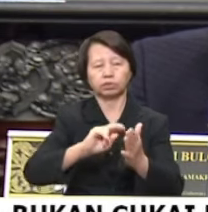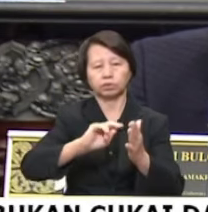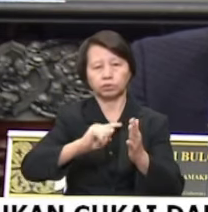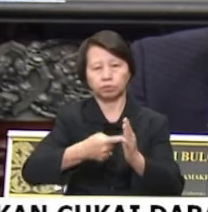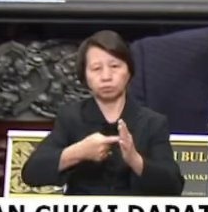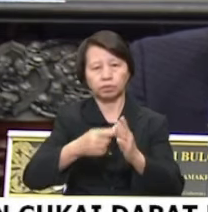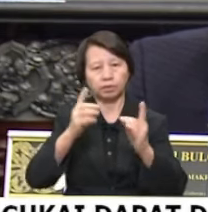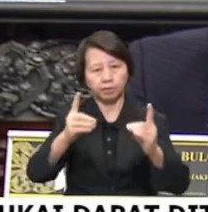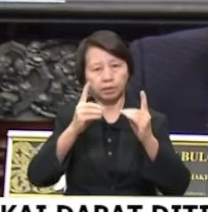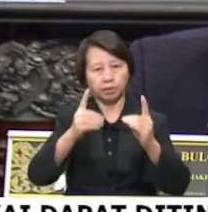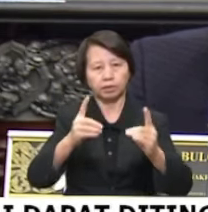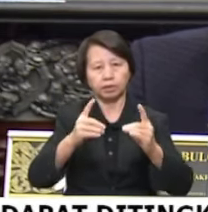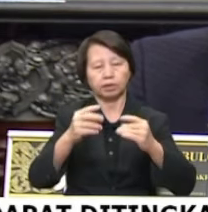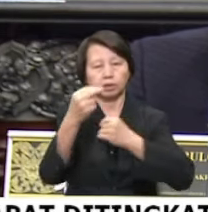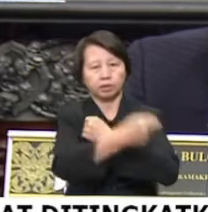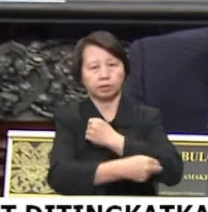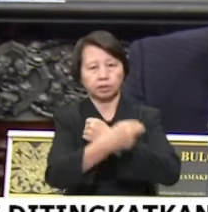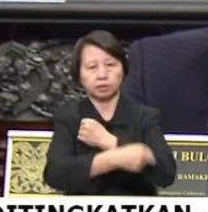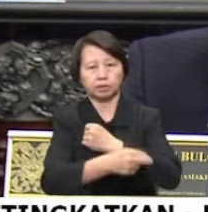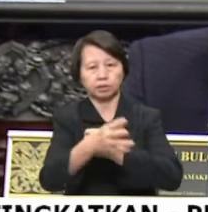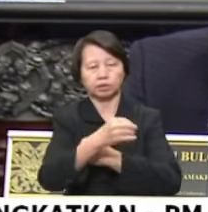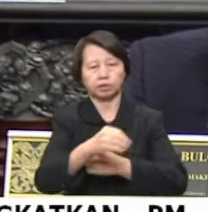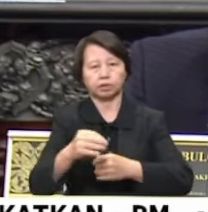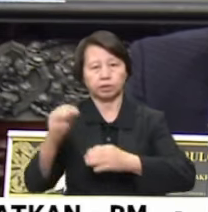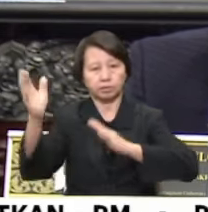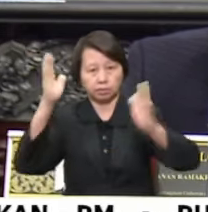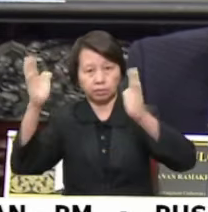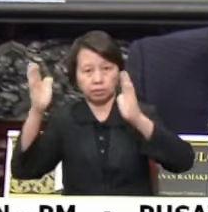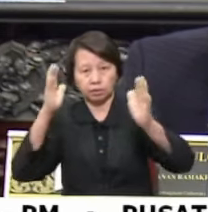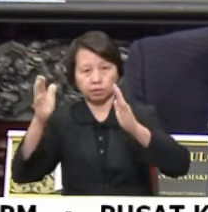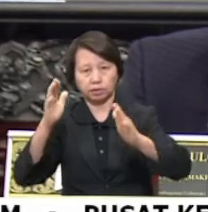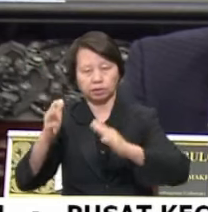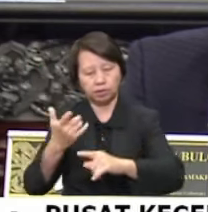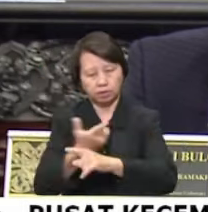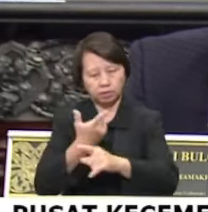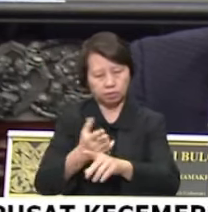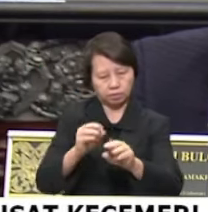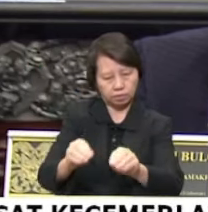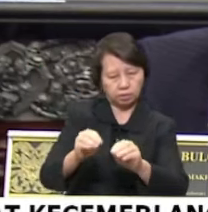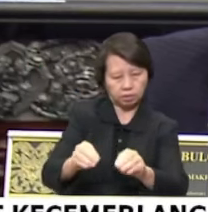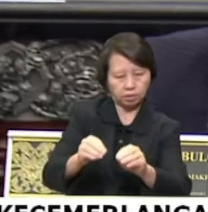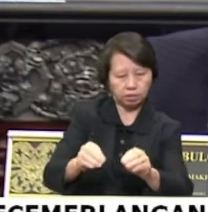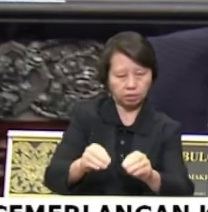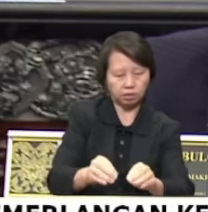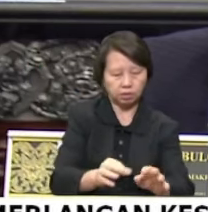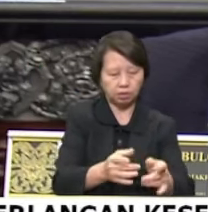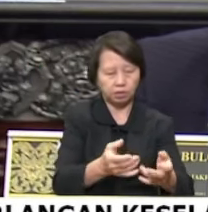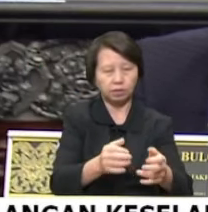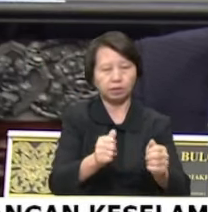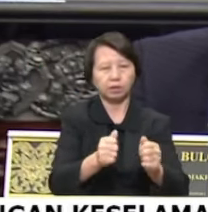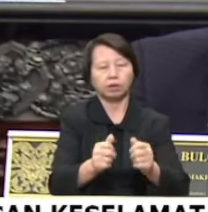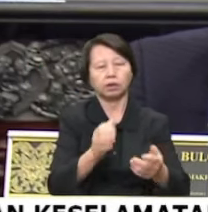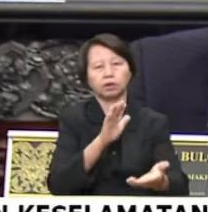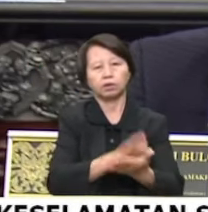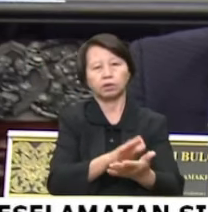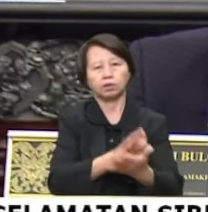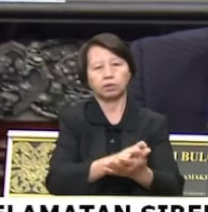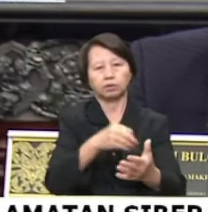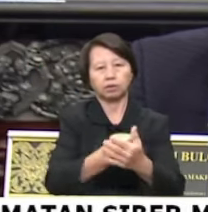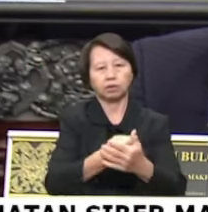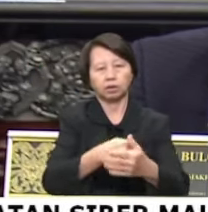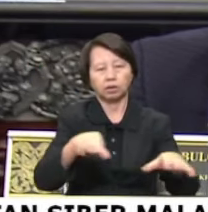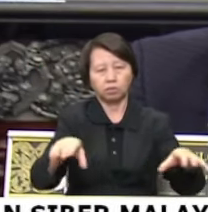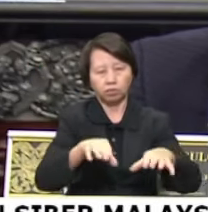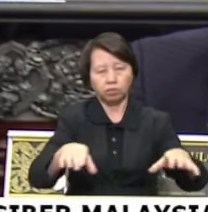TVPSS di peringkat negeri dan kebangsaan. Murid dilatih untuk mengendalikan saluran televisyen digital sekolah dalam